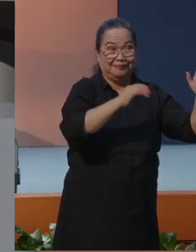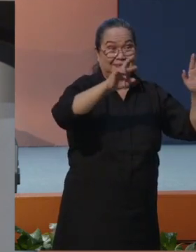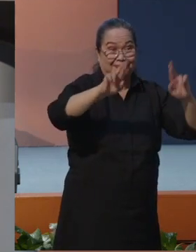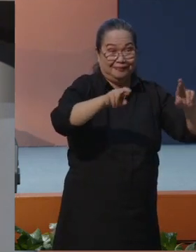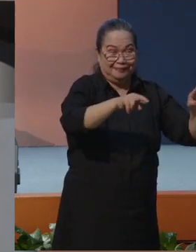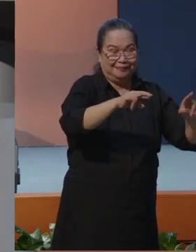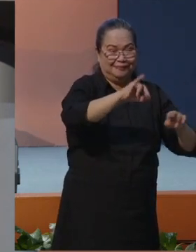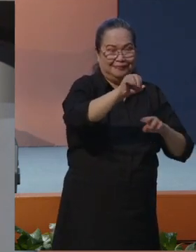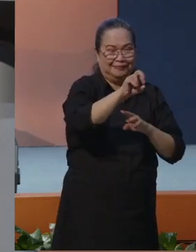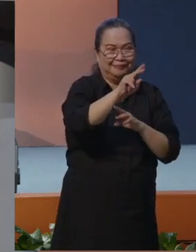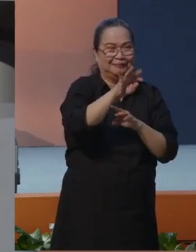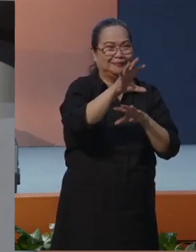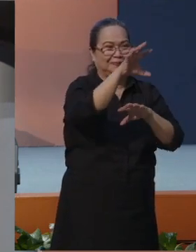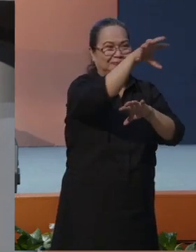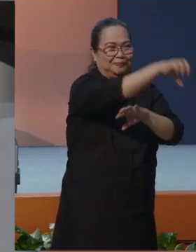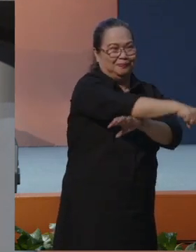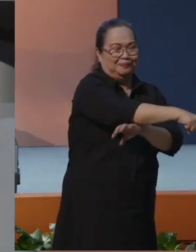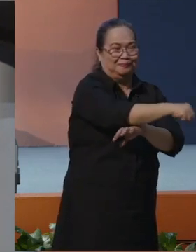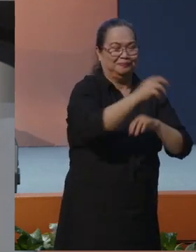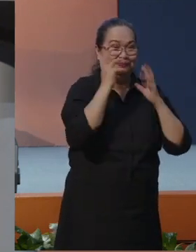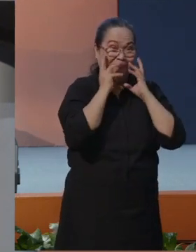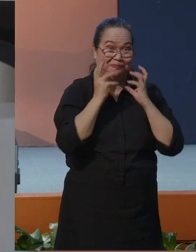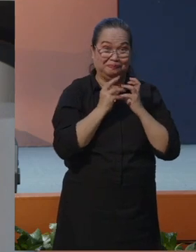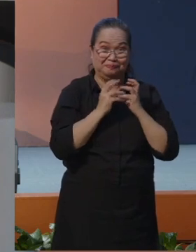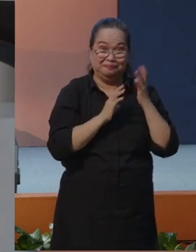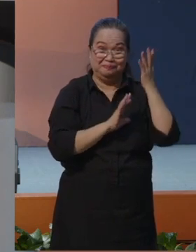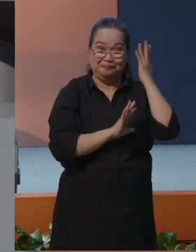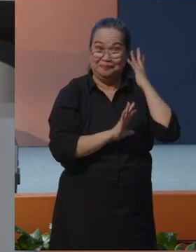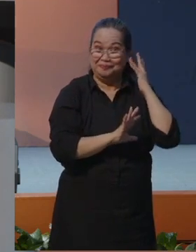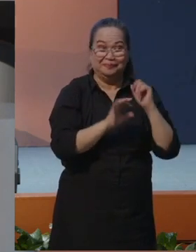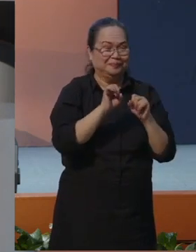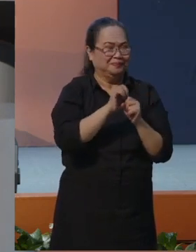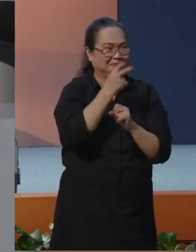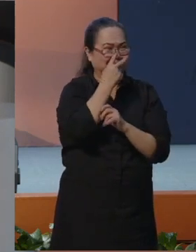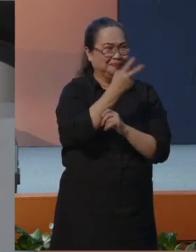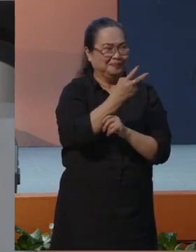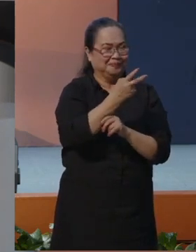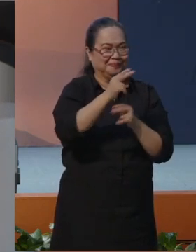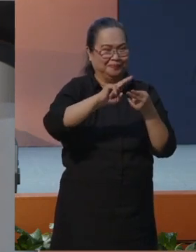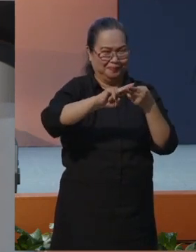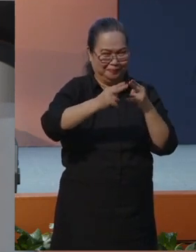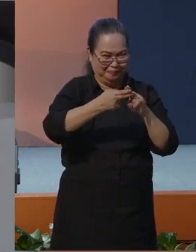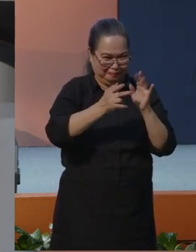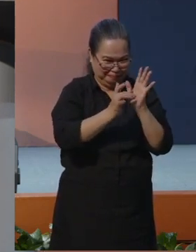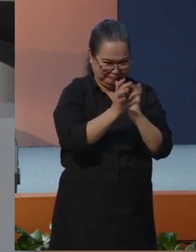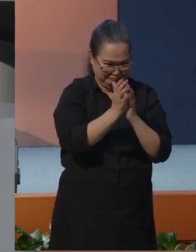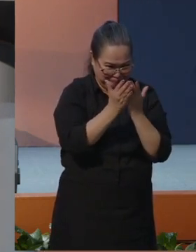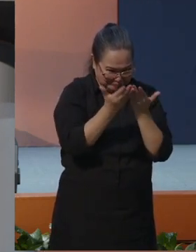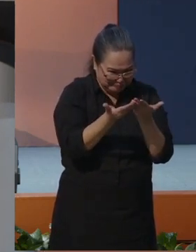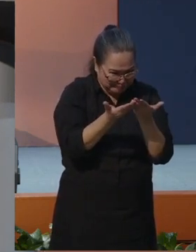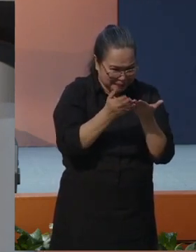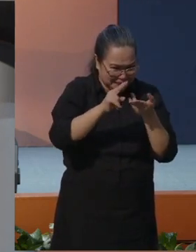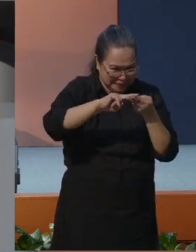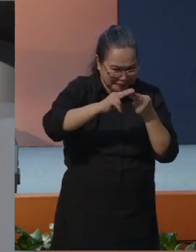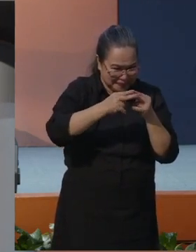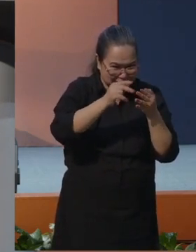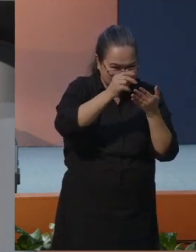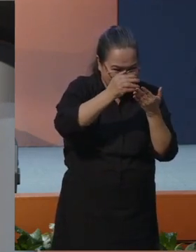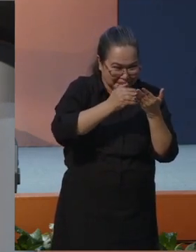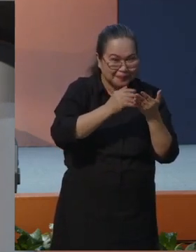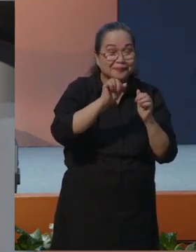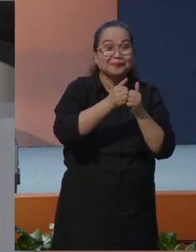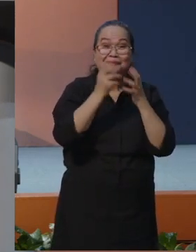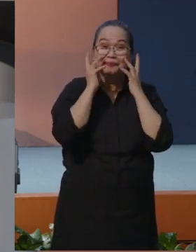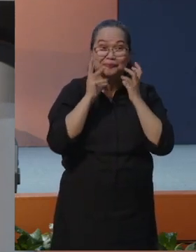conquered under the leadership of Moses. So makikita niyo po yun sa Numbers 21 kung paano tinalo ni Moses